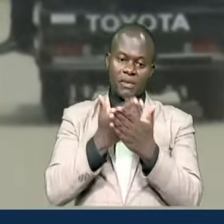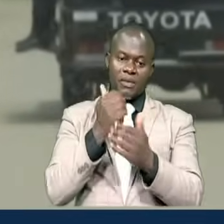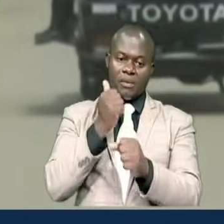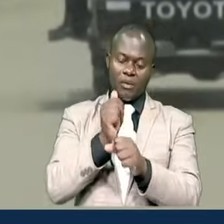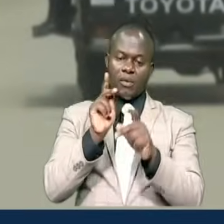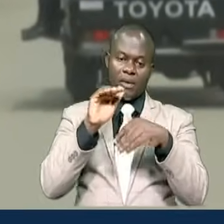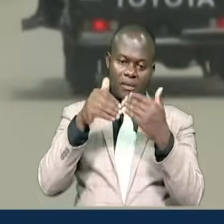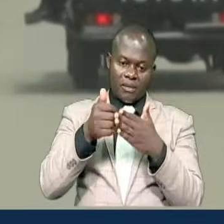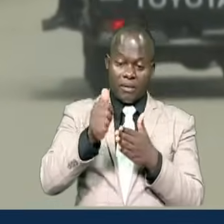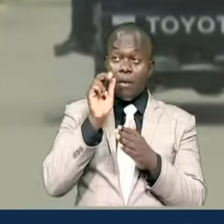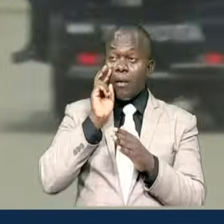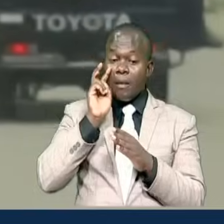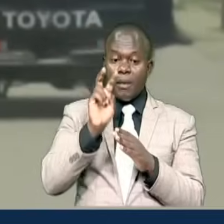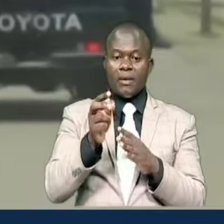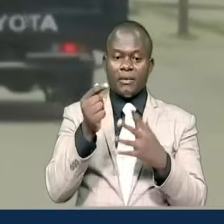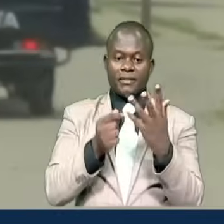nabo barabibona.